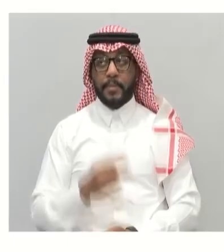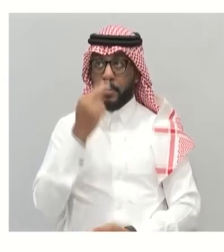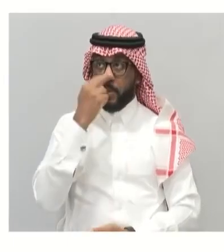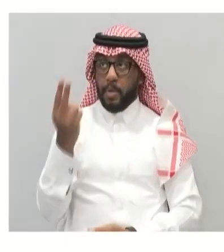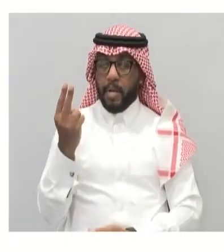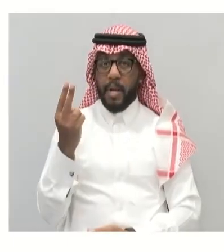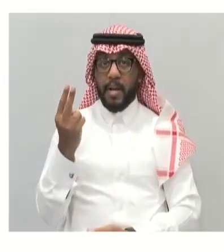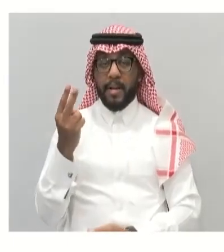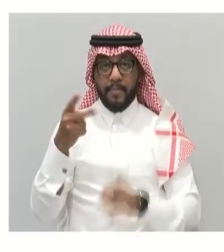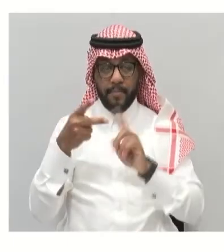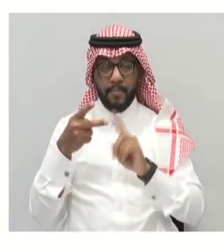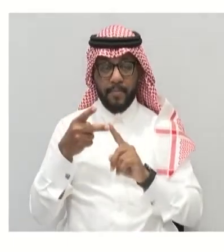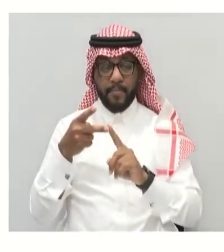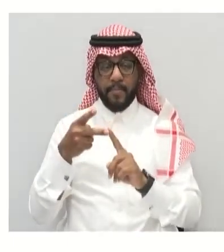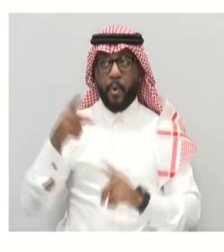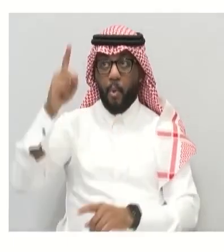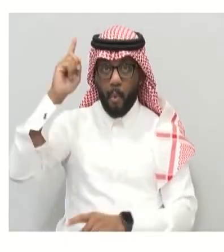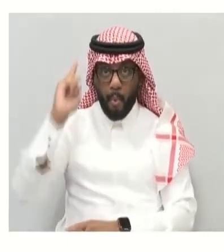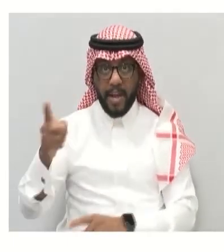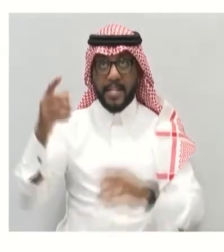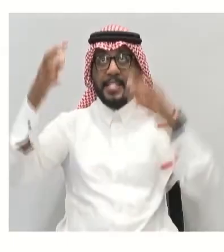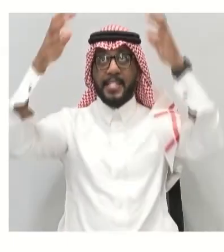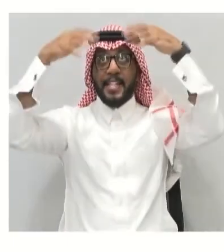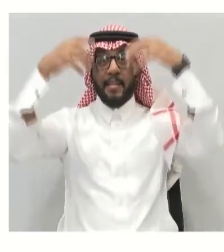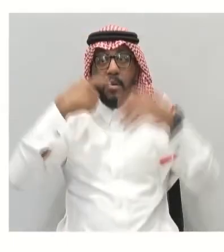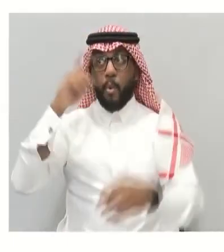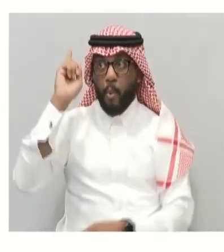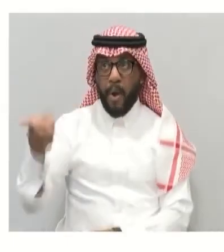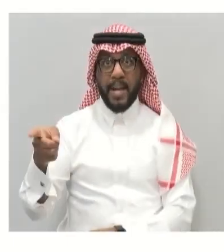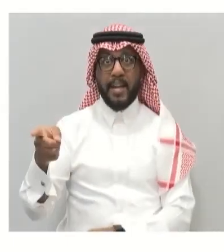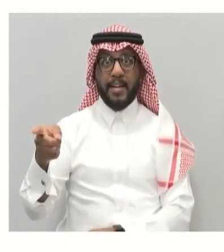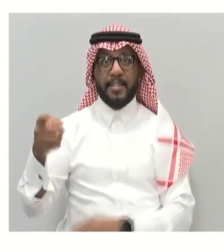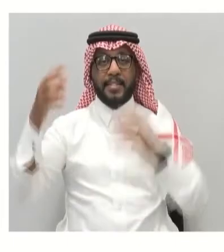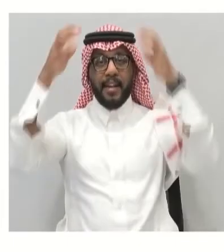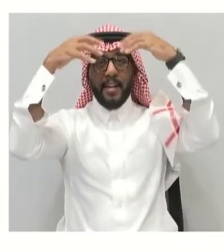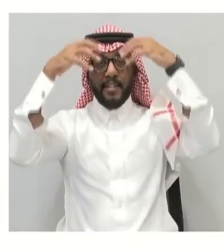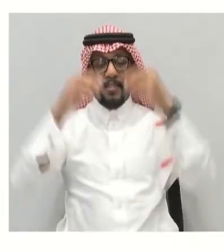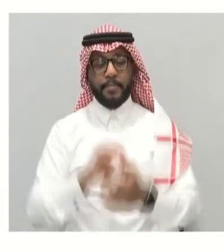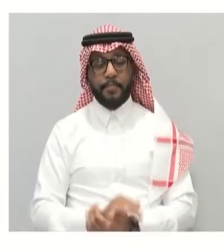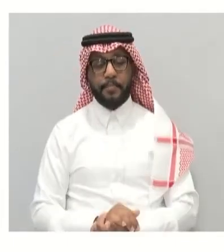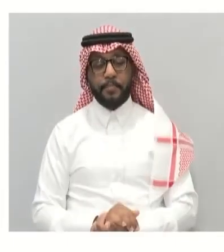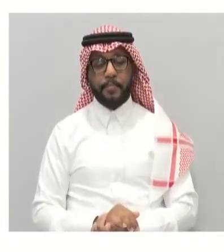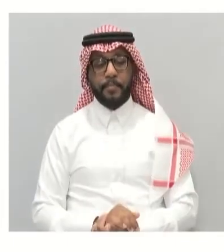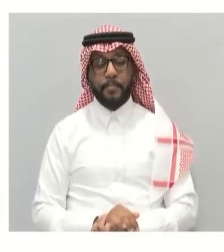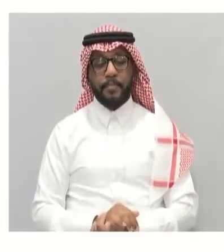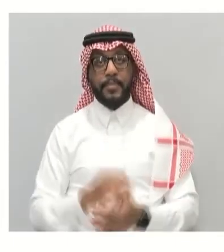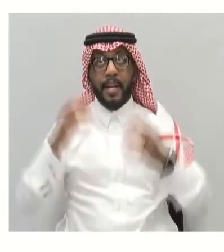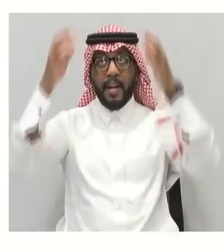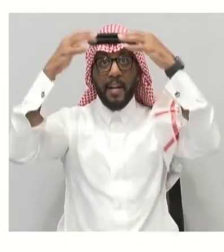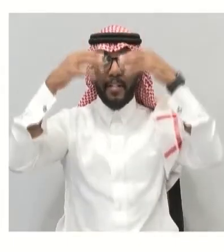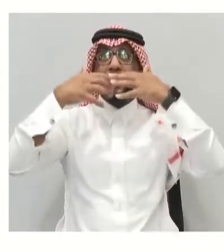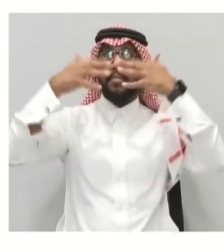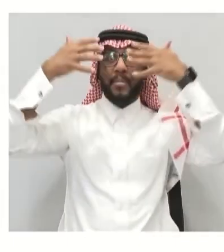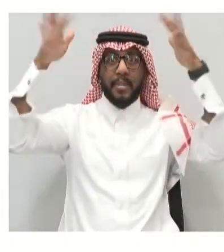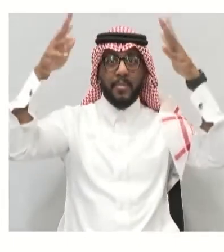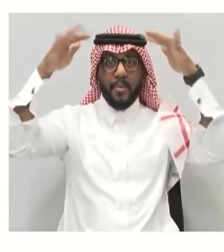الرشيد السحابه وهي غاديه وهي غاديه وفي الجمله الثالثه راى